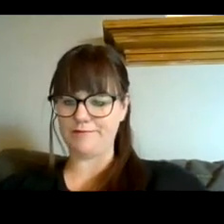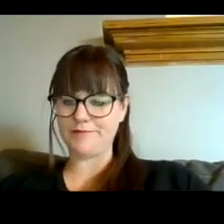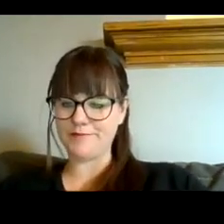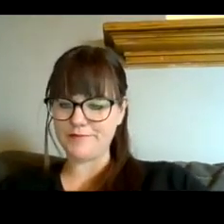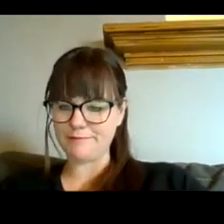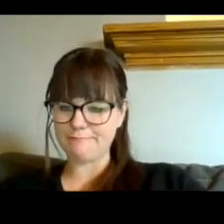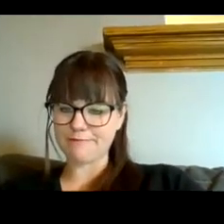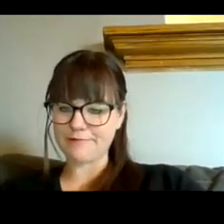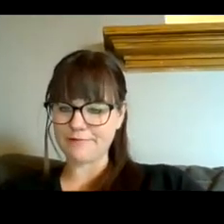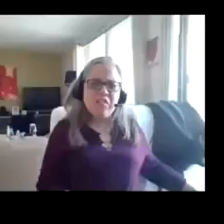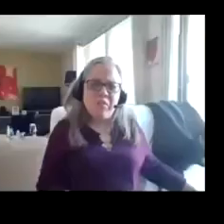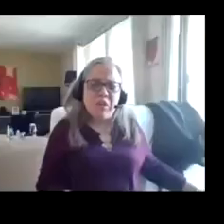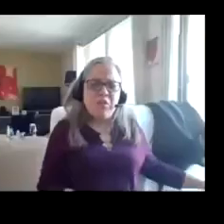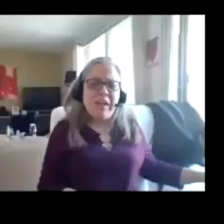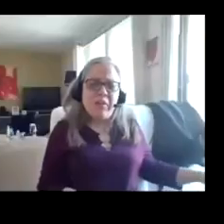Alors, Christine, à vous.